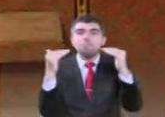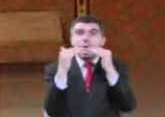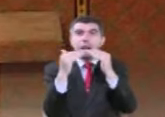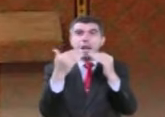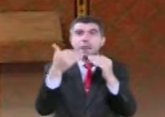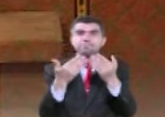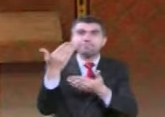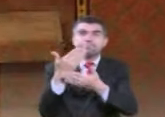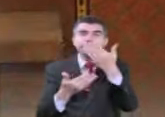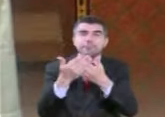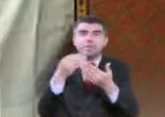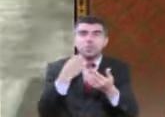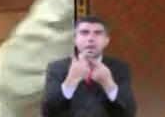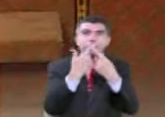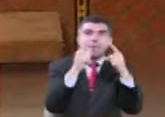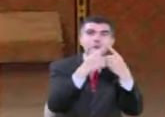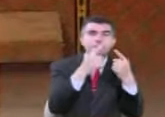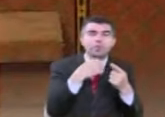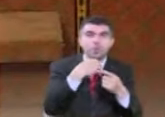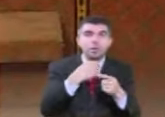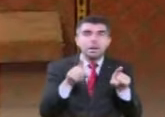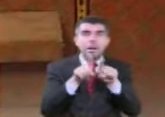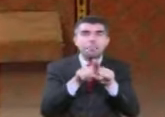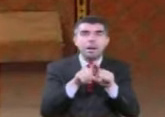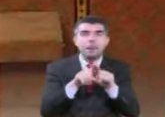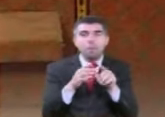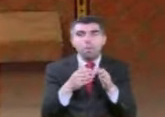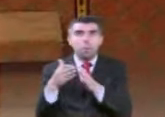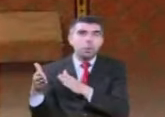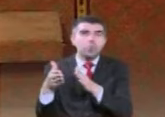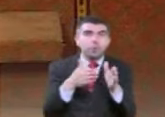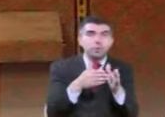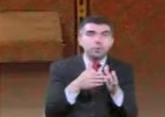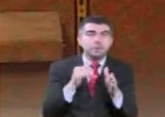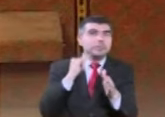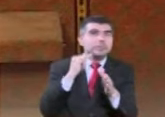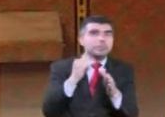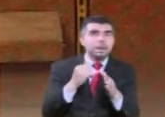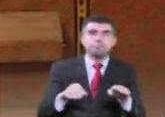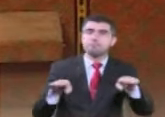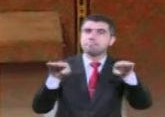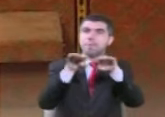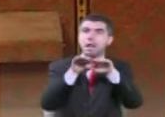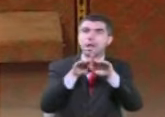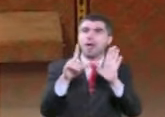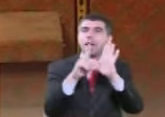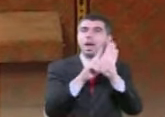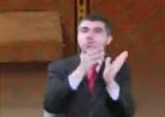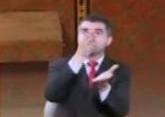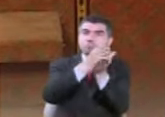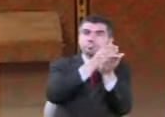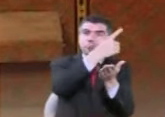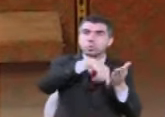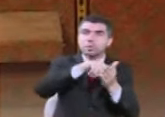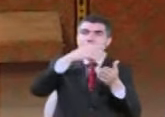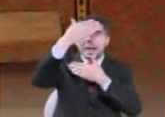والتوجهية وغيرها مما لا يمكن معه تمييز المواطنين القاتل من الخارج تمييزا يخل بهذه المبادئ. ومع ذلك